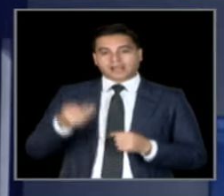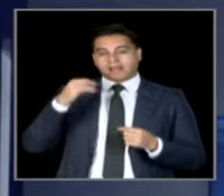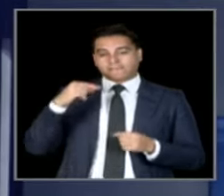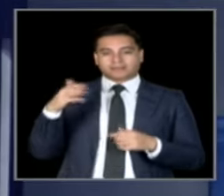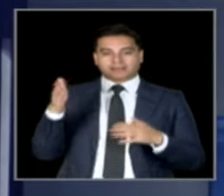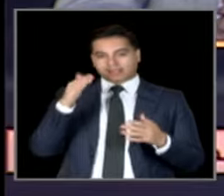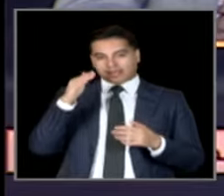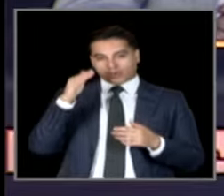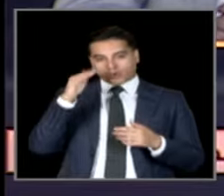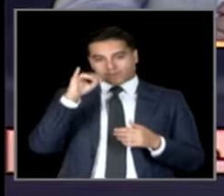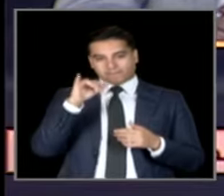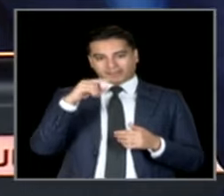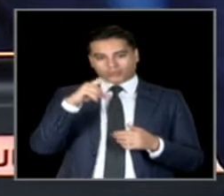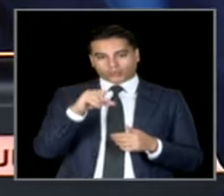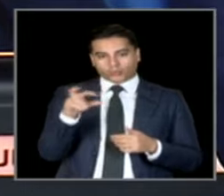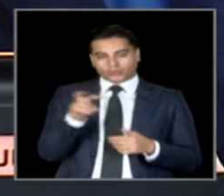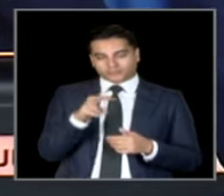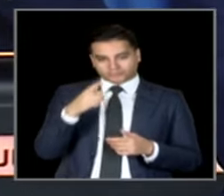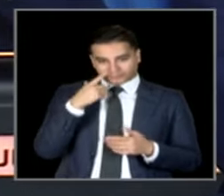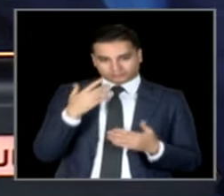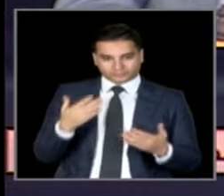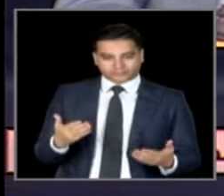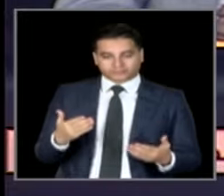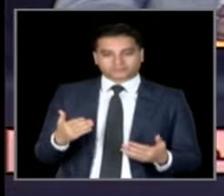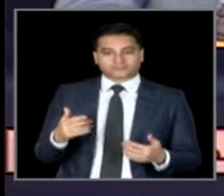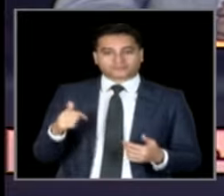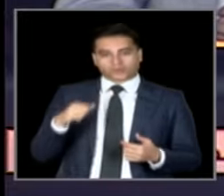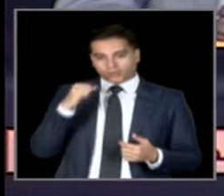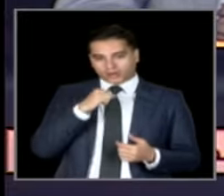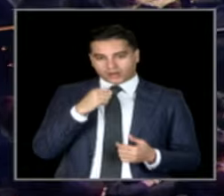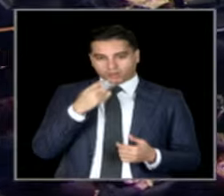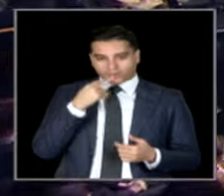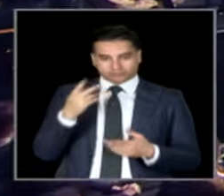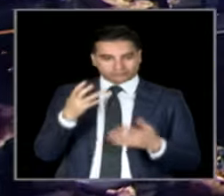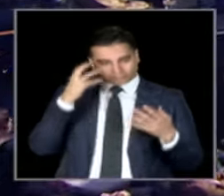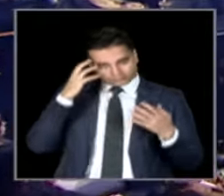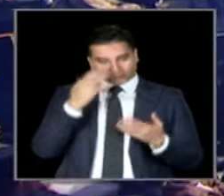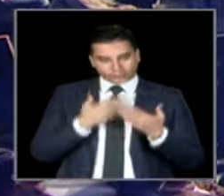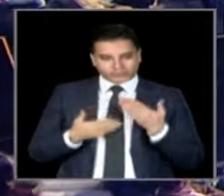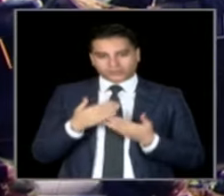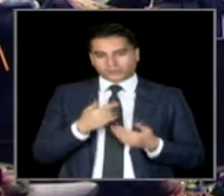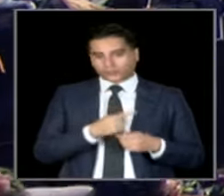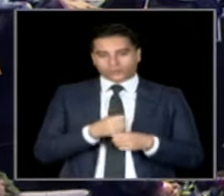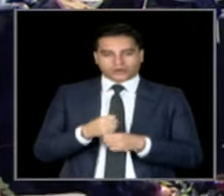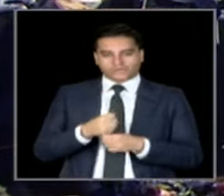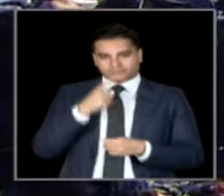أحمد أيمن وميدو. ميدو أحمد أيمن. ميدو هتروح تسمع أغنية وترجع لنا تاني. أحمد أيمن تعالى مكاني.